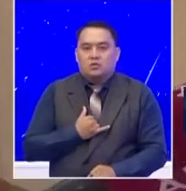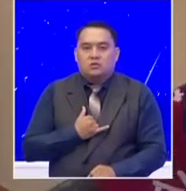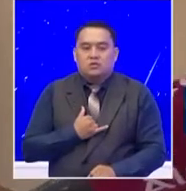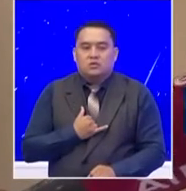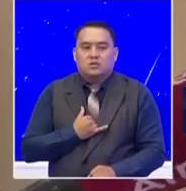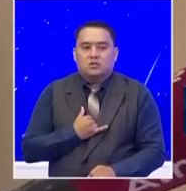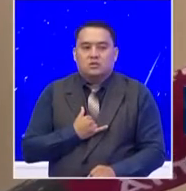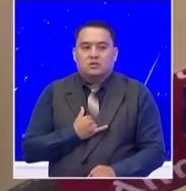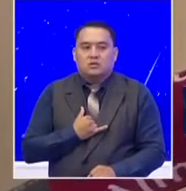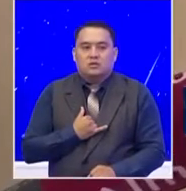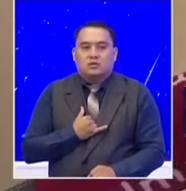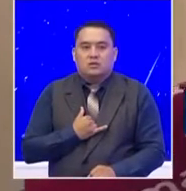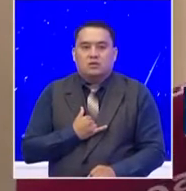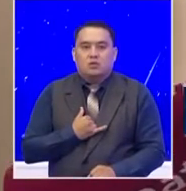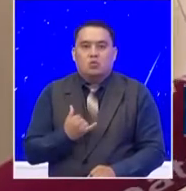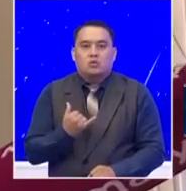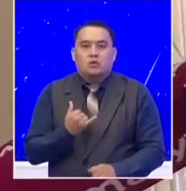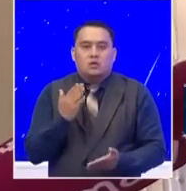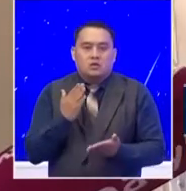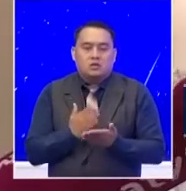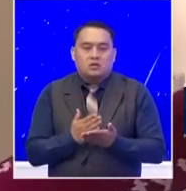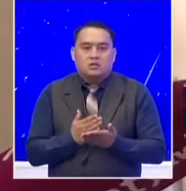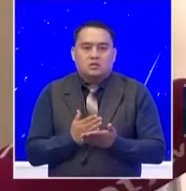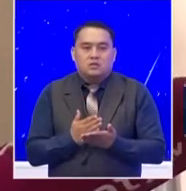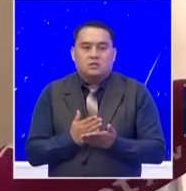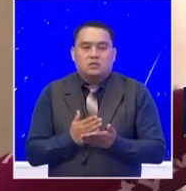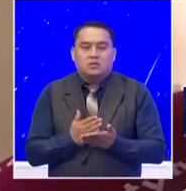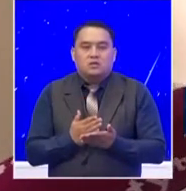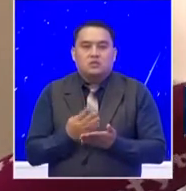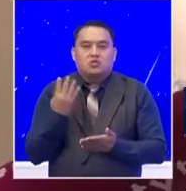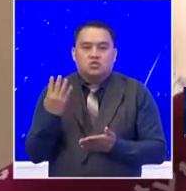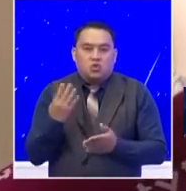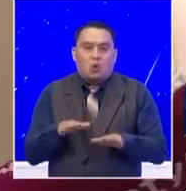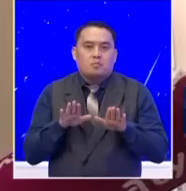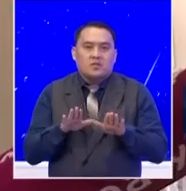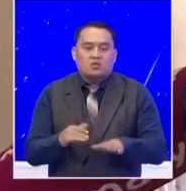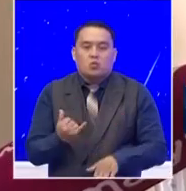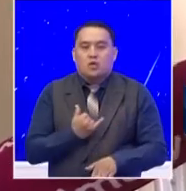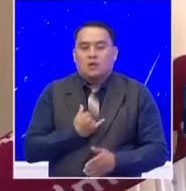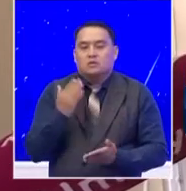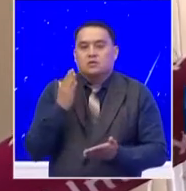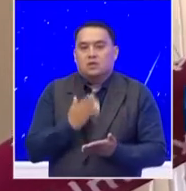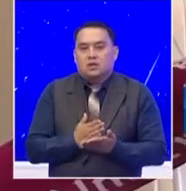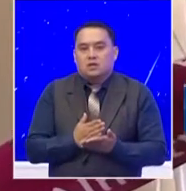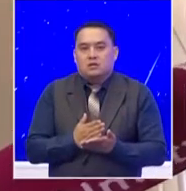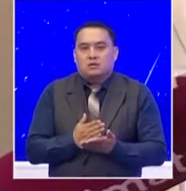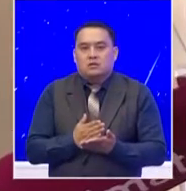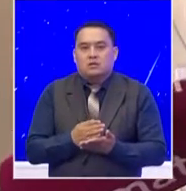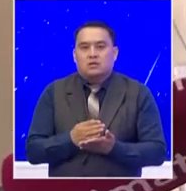ресепшена. Далее у нас в 4 местах висит у нас